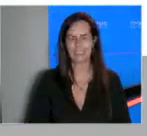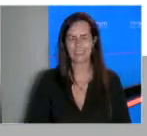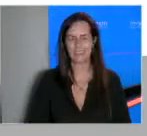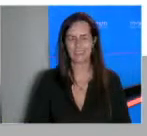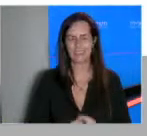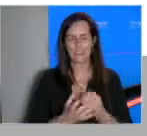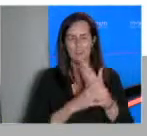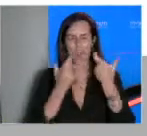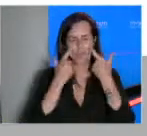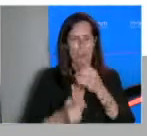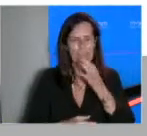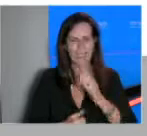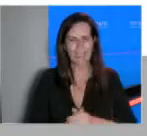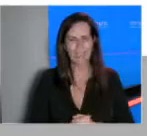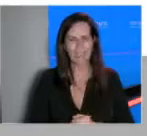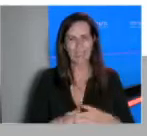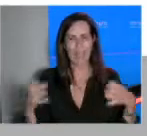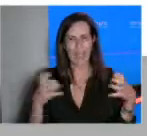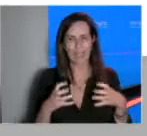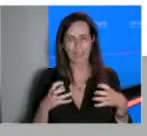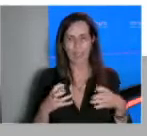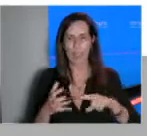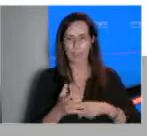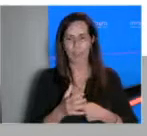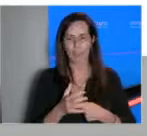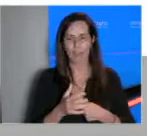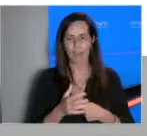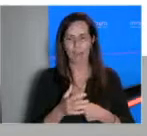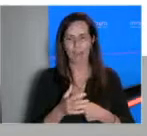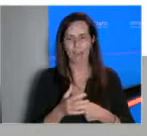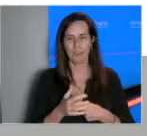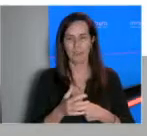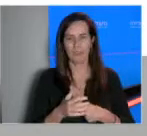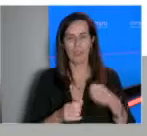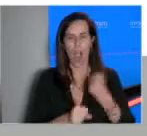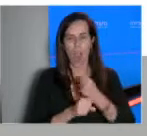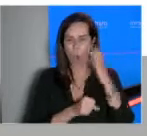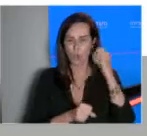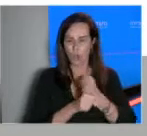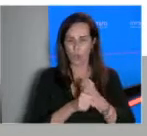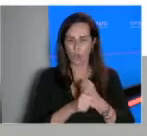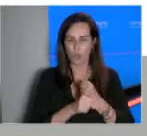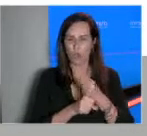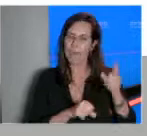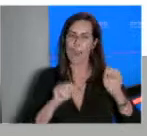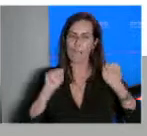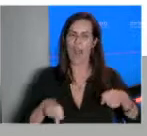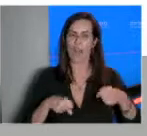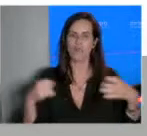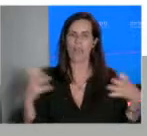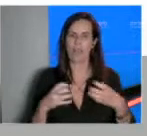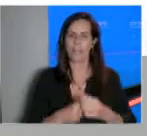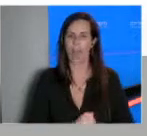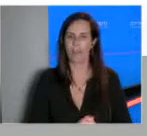השומר הצעיר. החברה היא, המטרה שלה שהעובדות יהיו הם הבעלות של